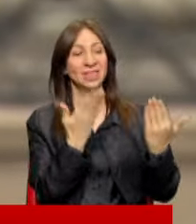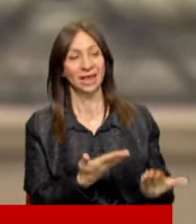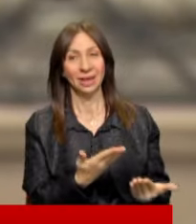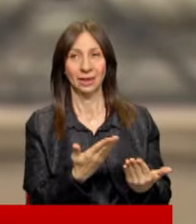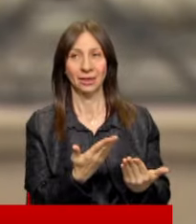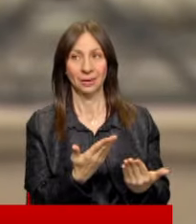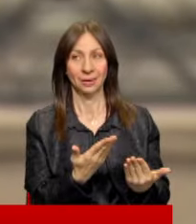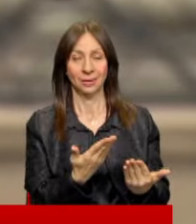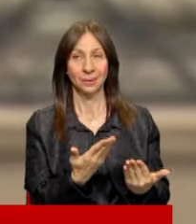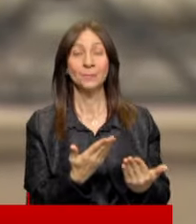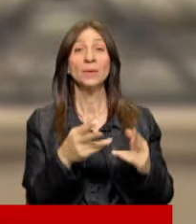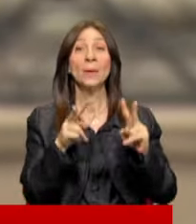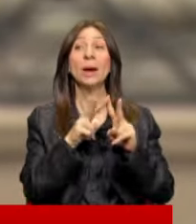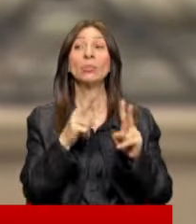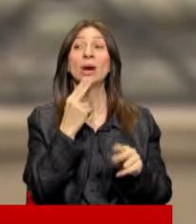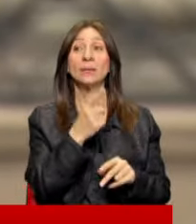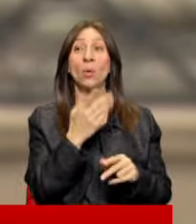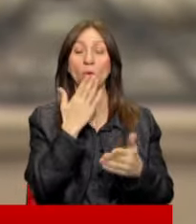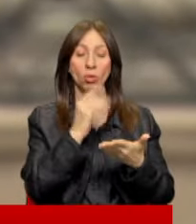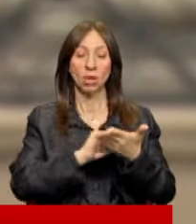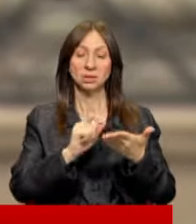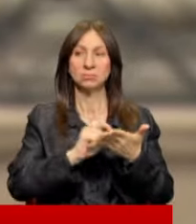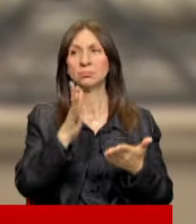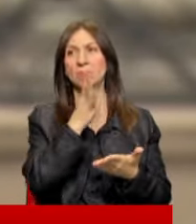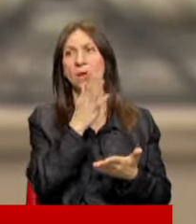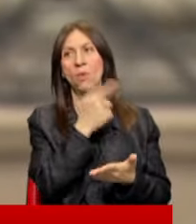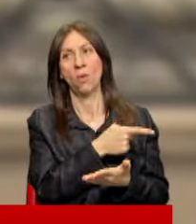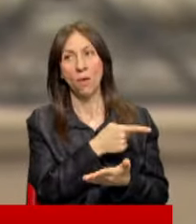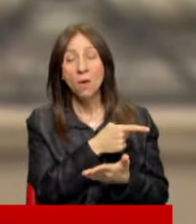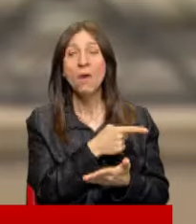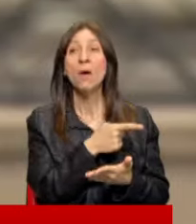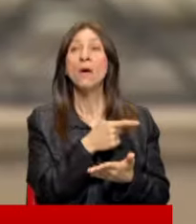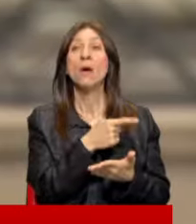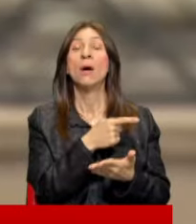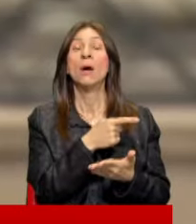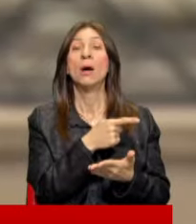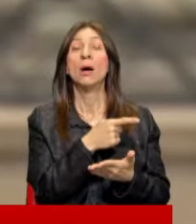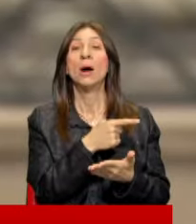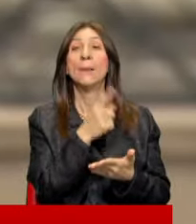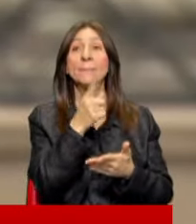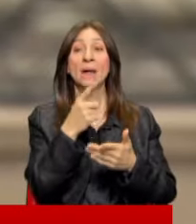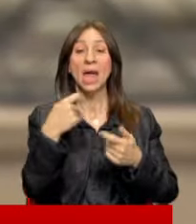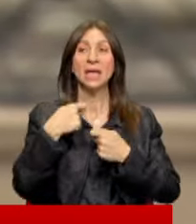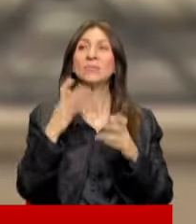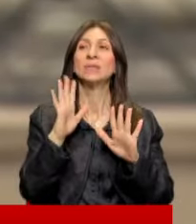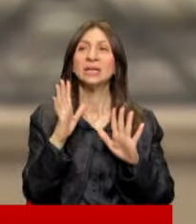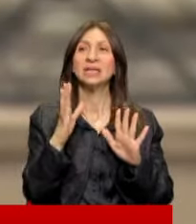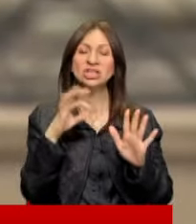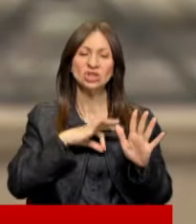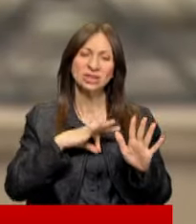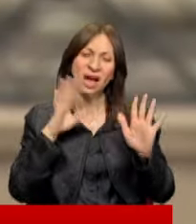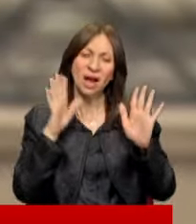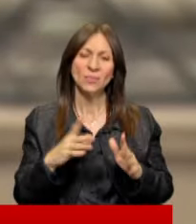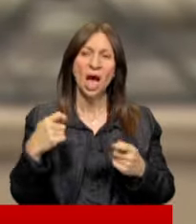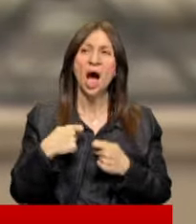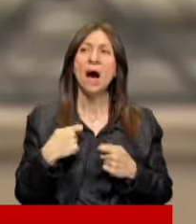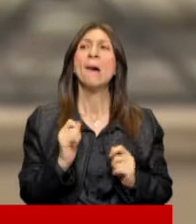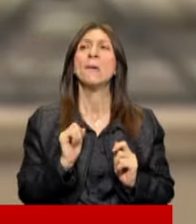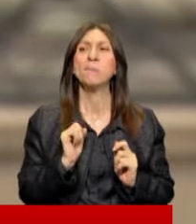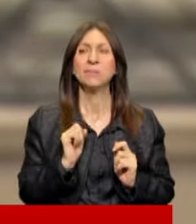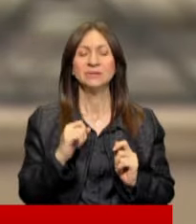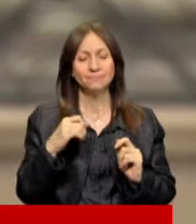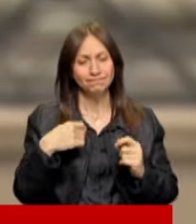ediliyor. Makbule Hanım okur yazar bir genç hanım. Bir eğitim almamış, içinde kalmış bu eğitim almama